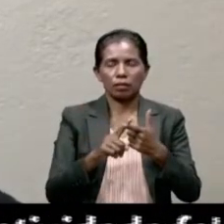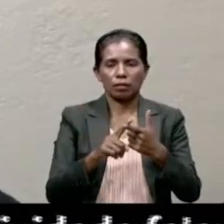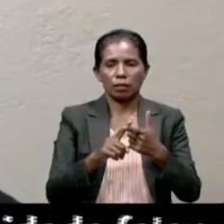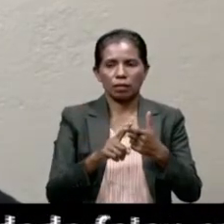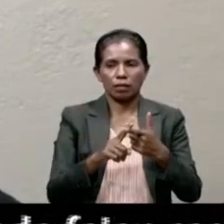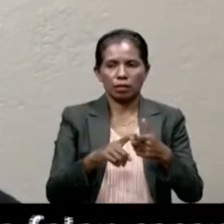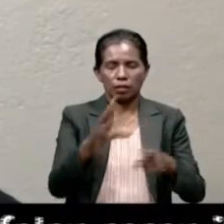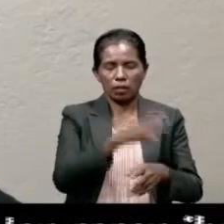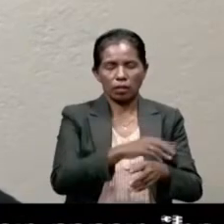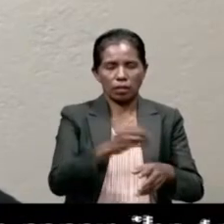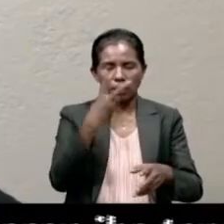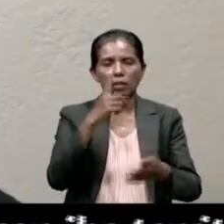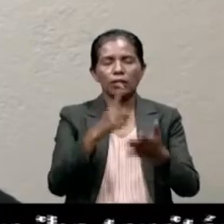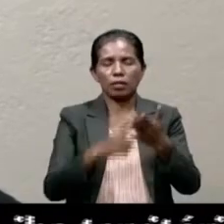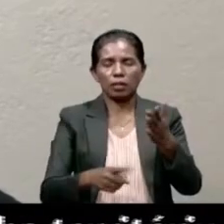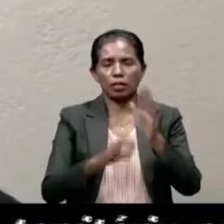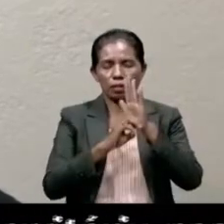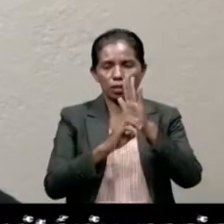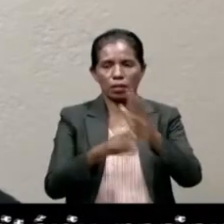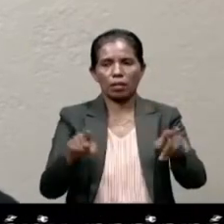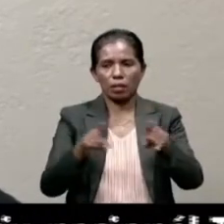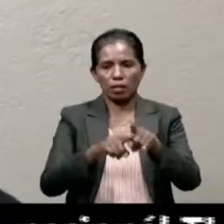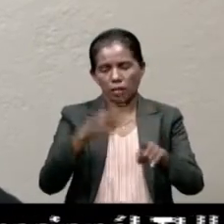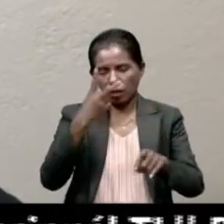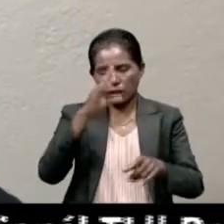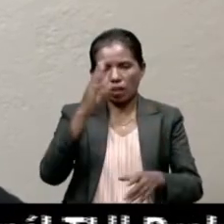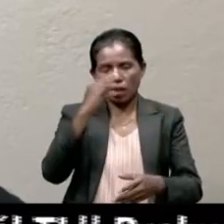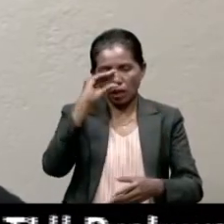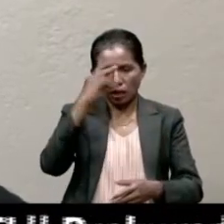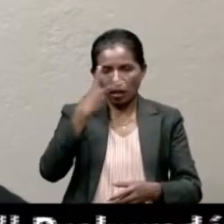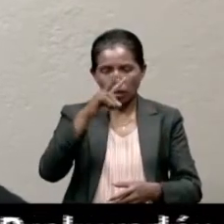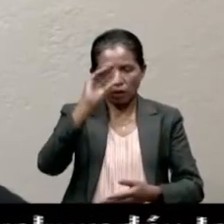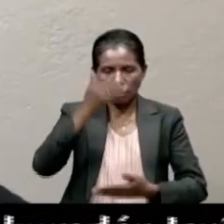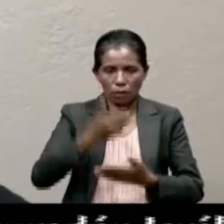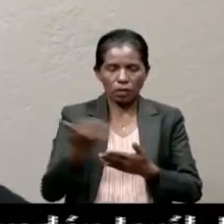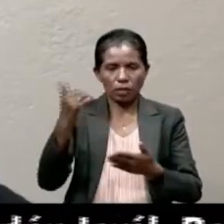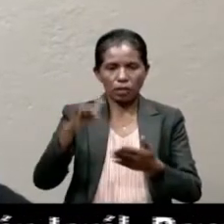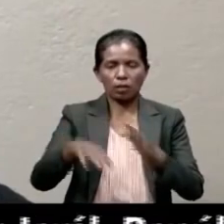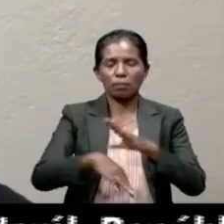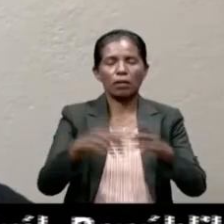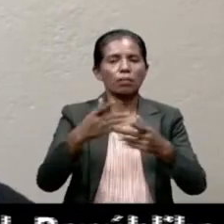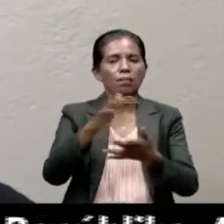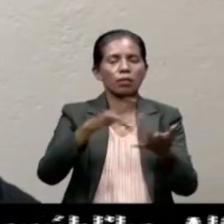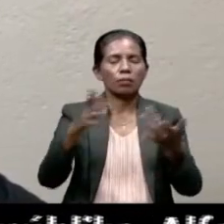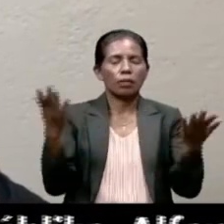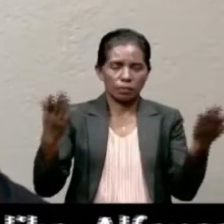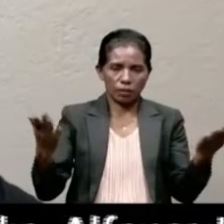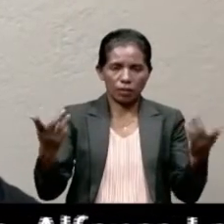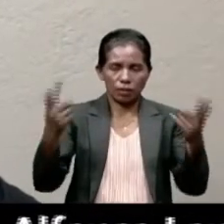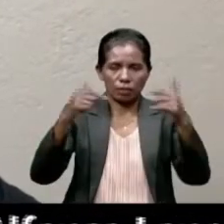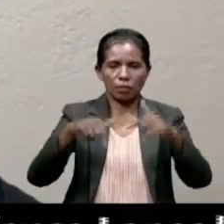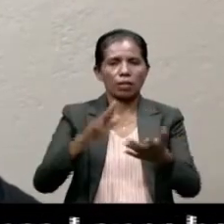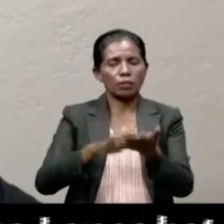ações actos sira magen me. Por exemplo, anesan controla o ansira. Tama horas, sai horas, vai escola mai fila